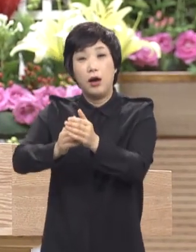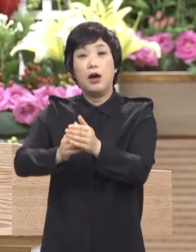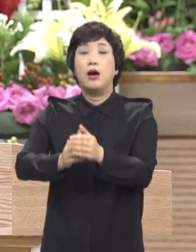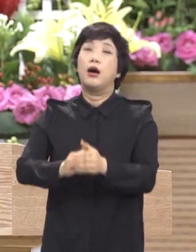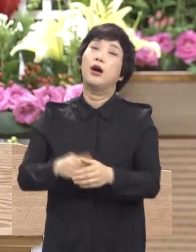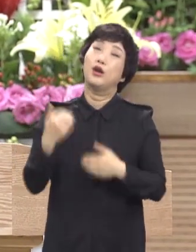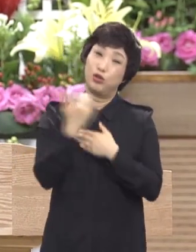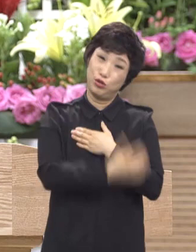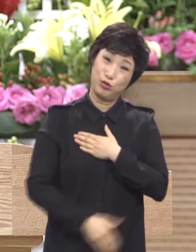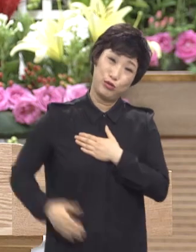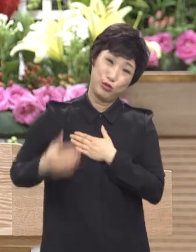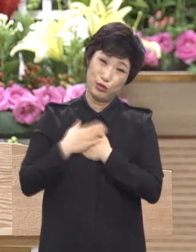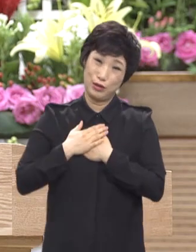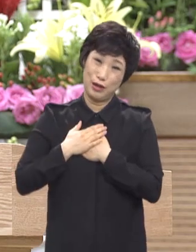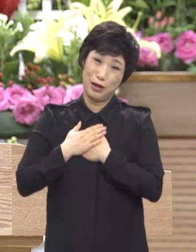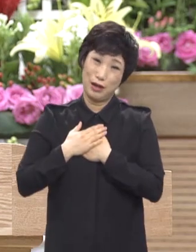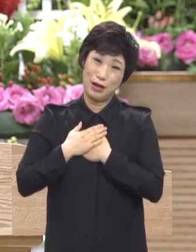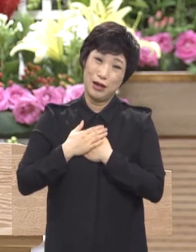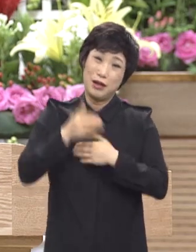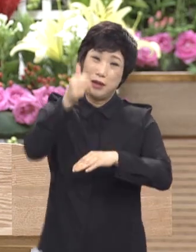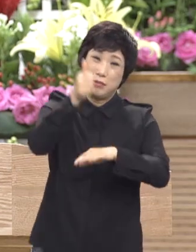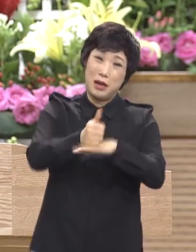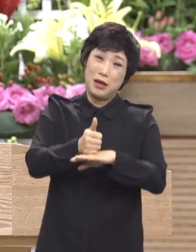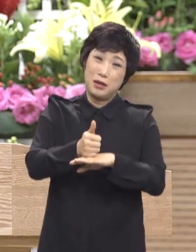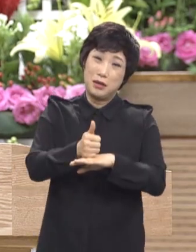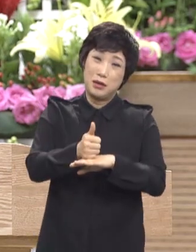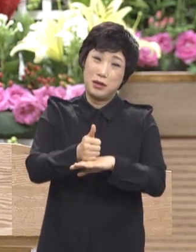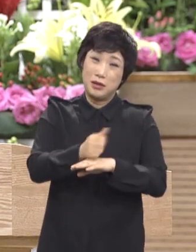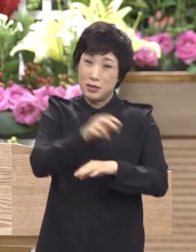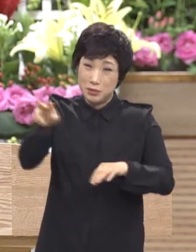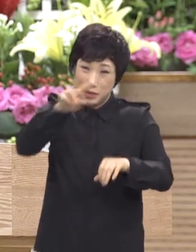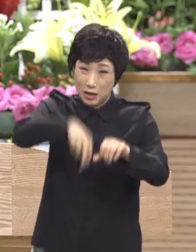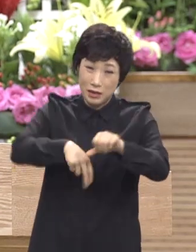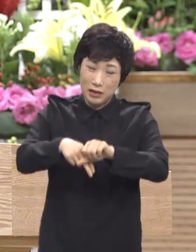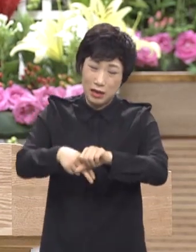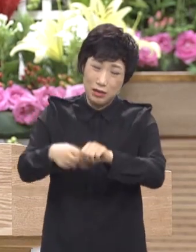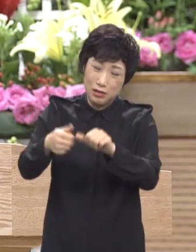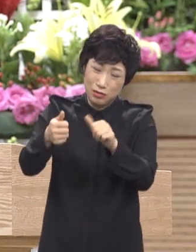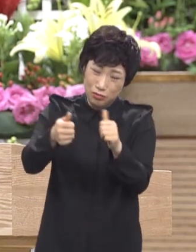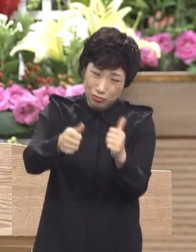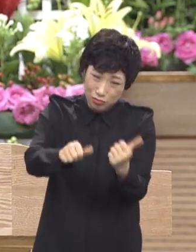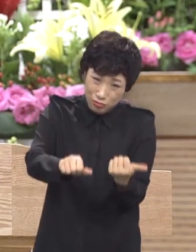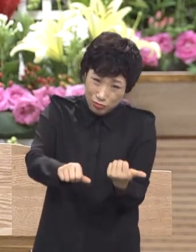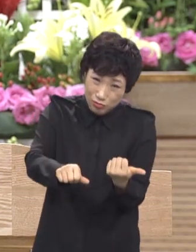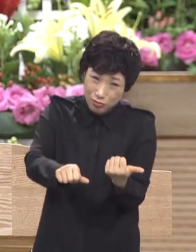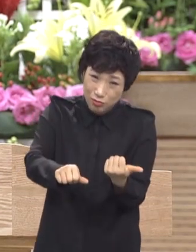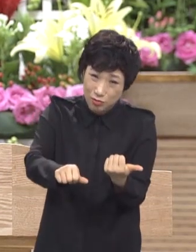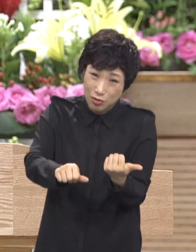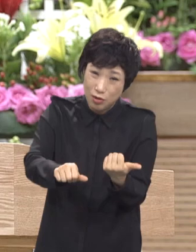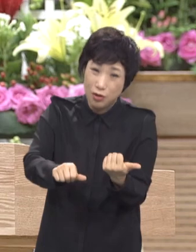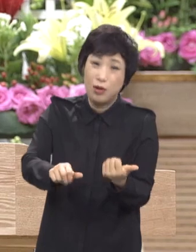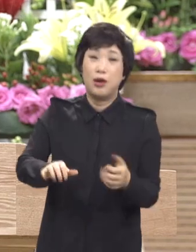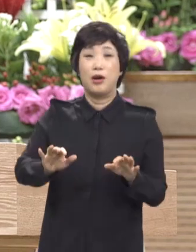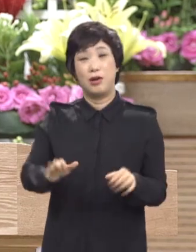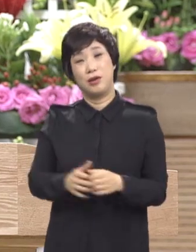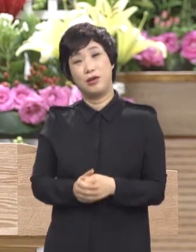하고 육체가 마지막 최후의 십자가의 죽으심을 마치고 주님이